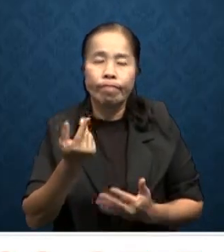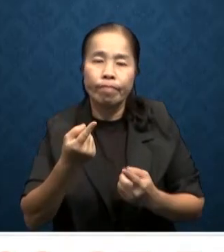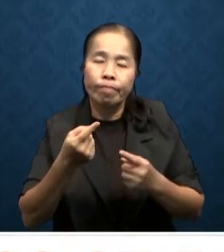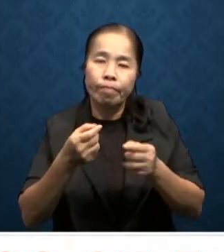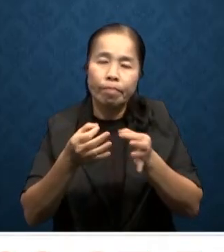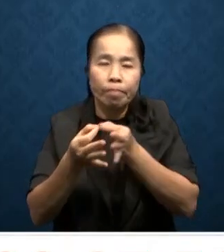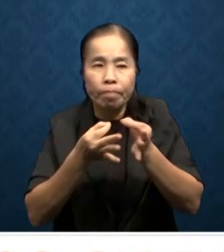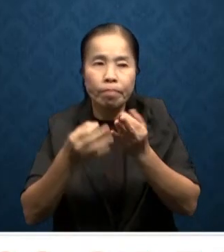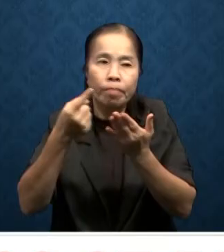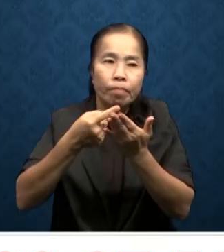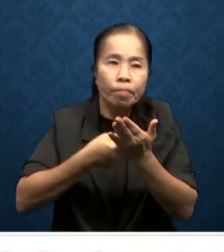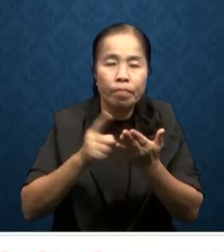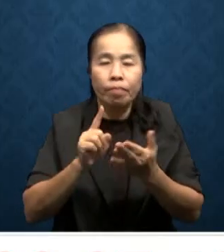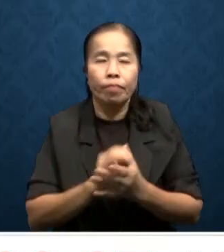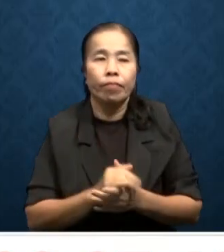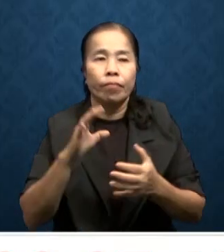พันรัมย์